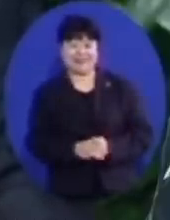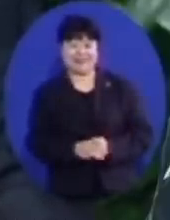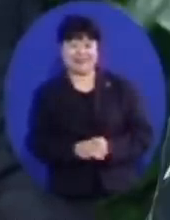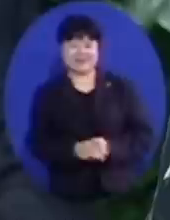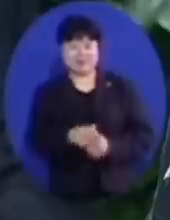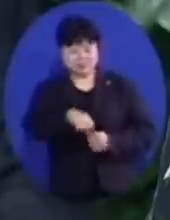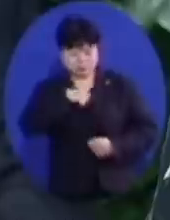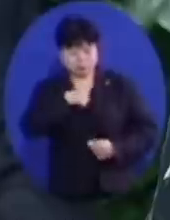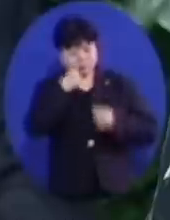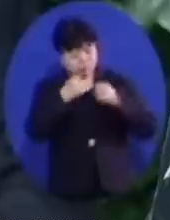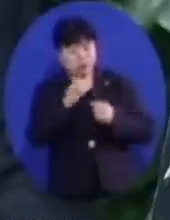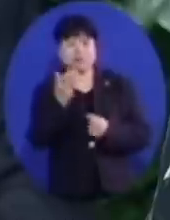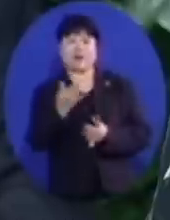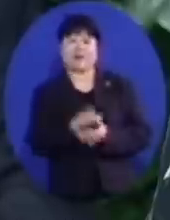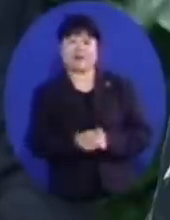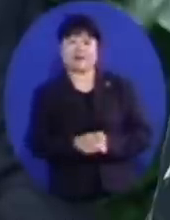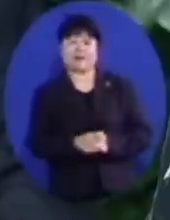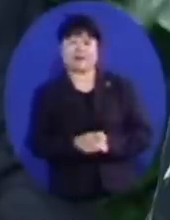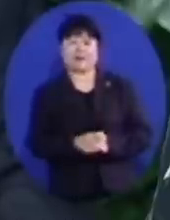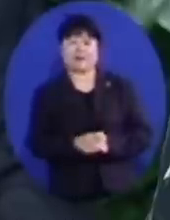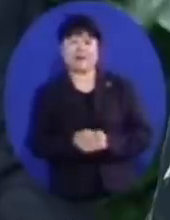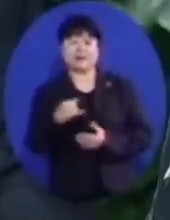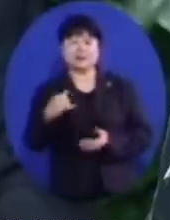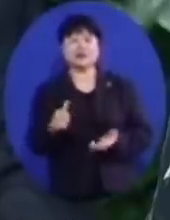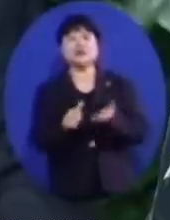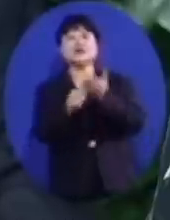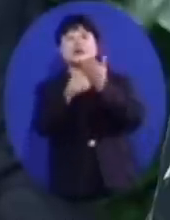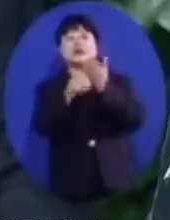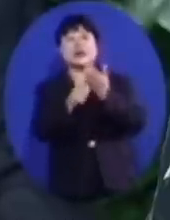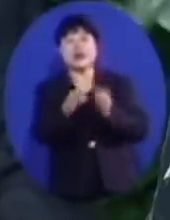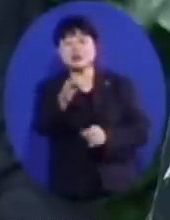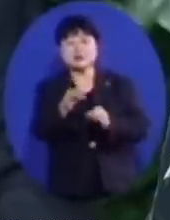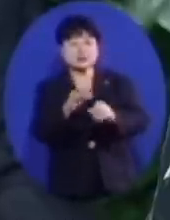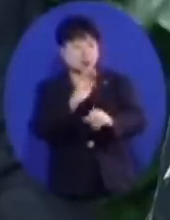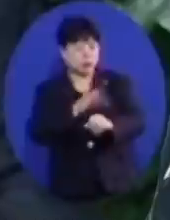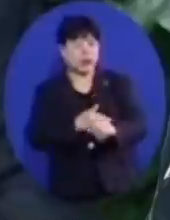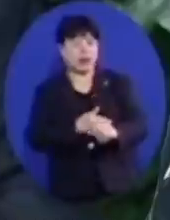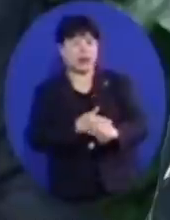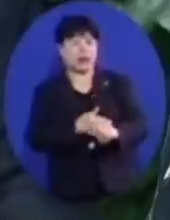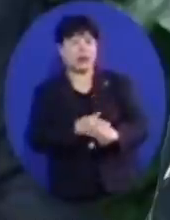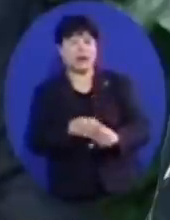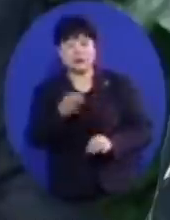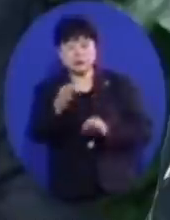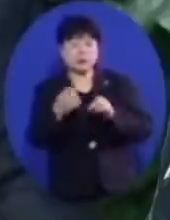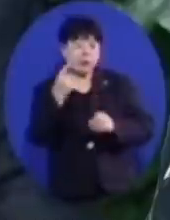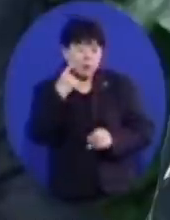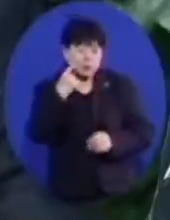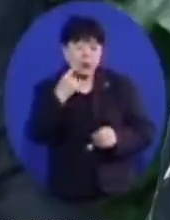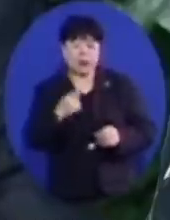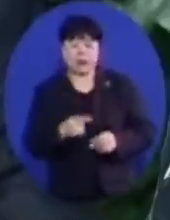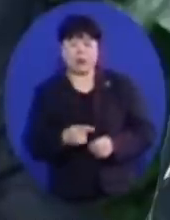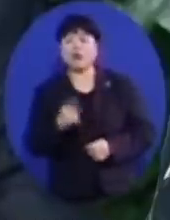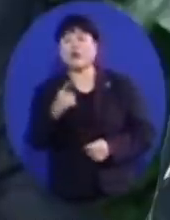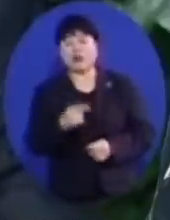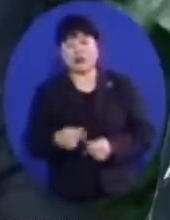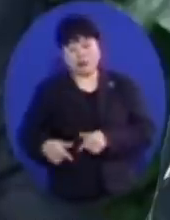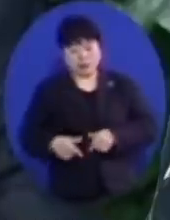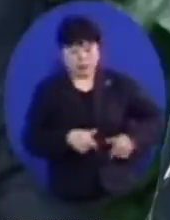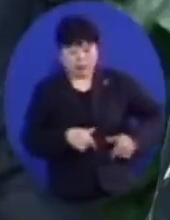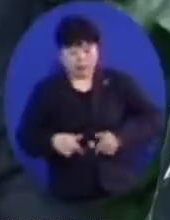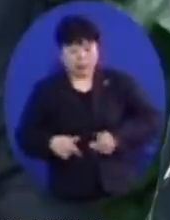정직하게만 살아야 되겠는데 애 둘이를 키우자니까 장사 날 수 없고 장사하자니까 거짓말 안 할 수 없으니